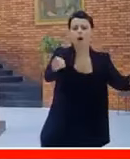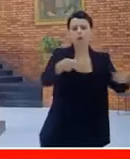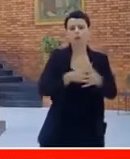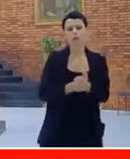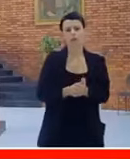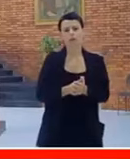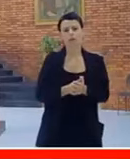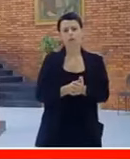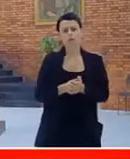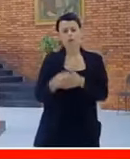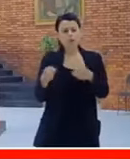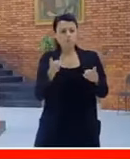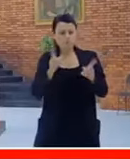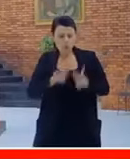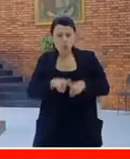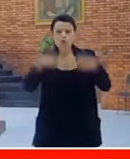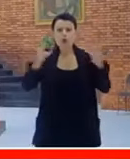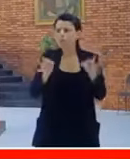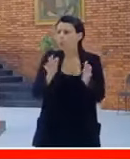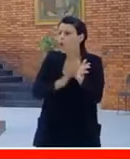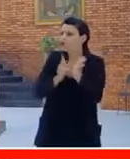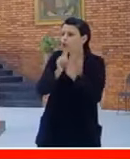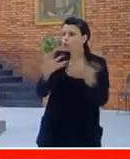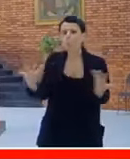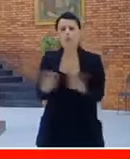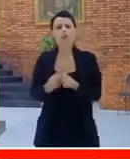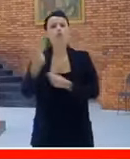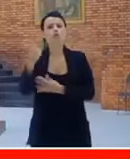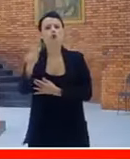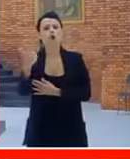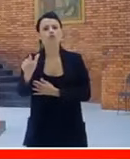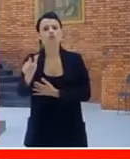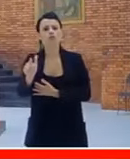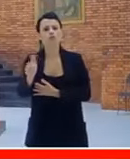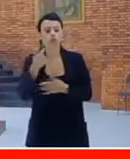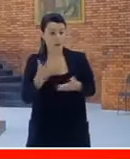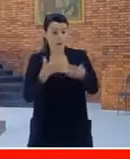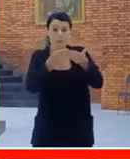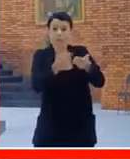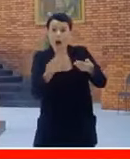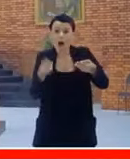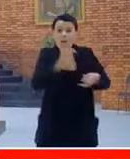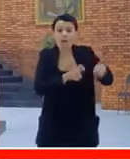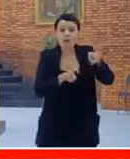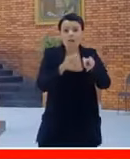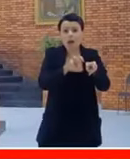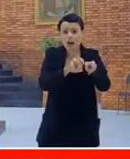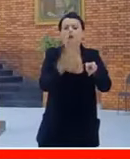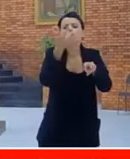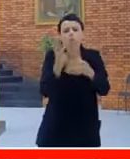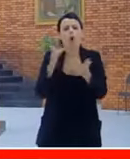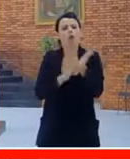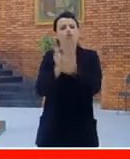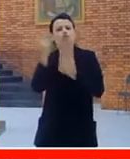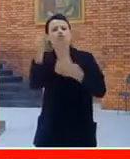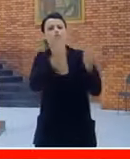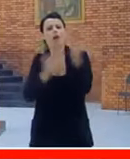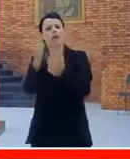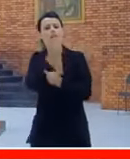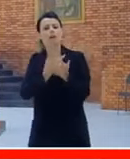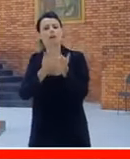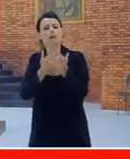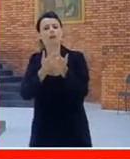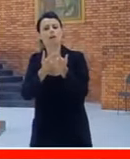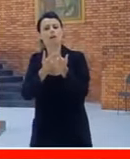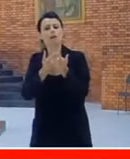scopre che Gesù non è lì con loro e sale sulla barca alla ricerca di Gesù.